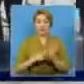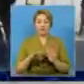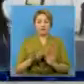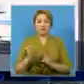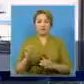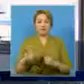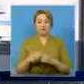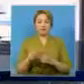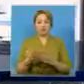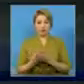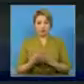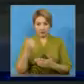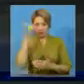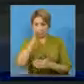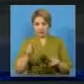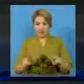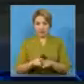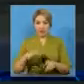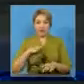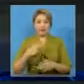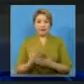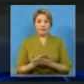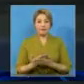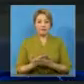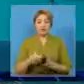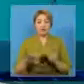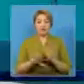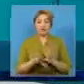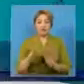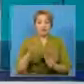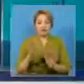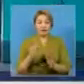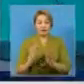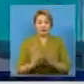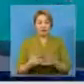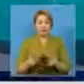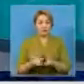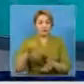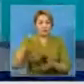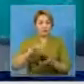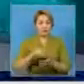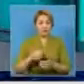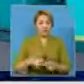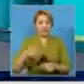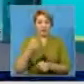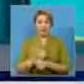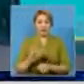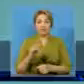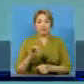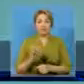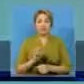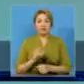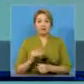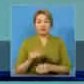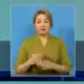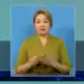Мажилиса парламента. В этом году также был организован процесс голосования. В выборах также приняли участие глава правительства Аскар Мамин и